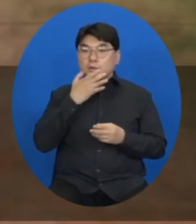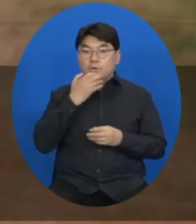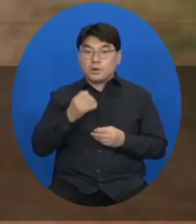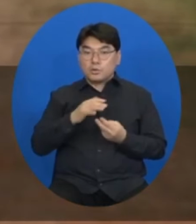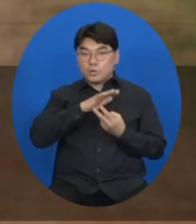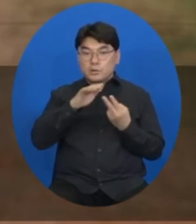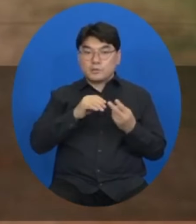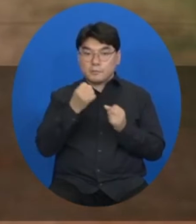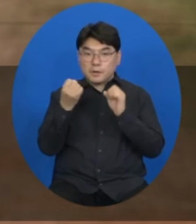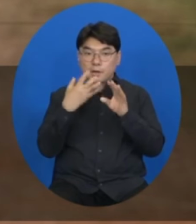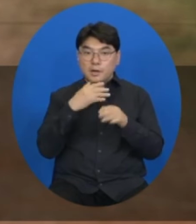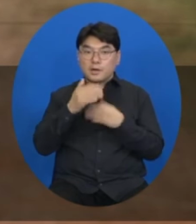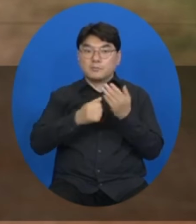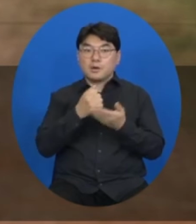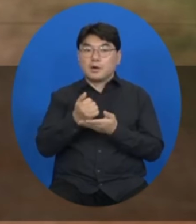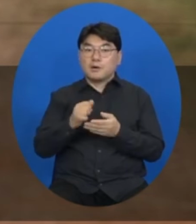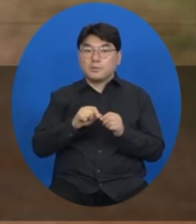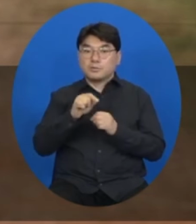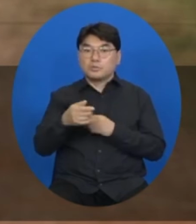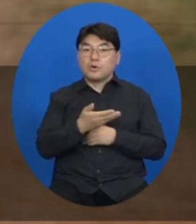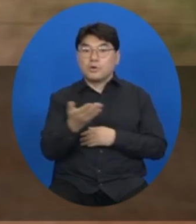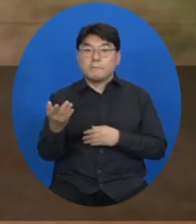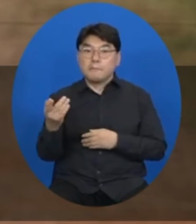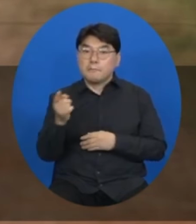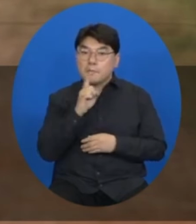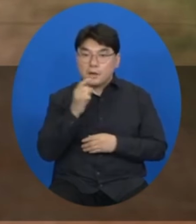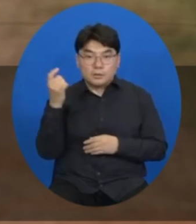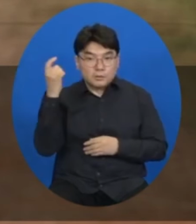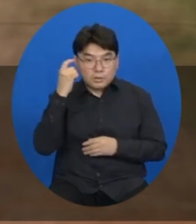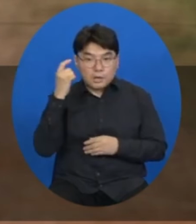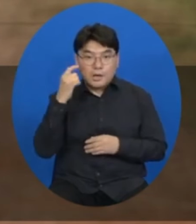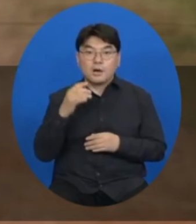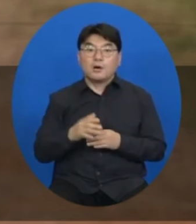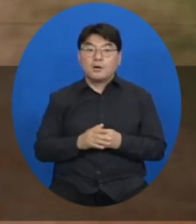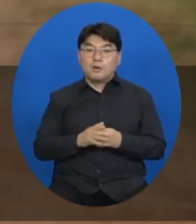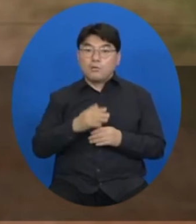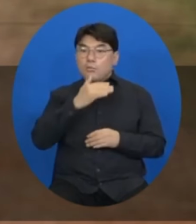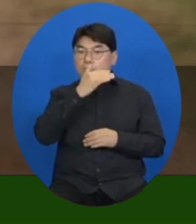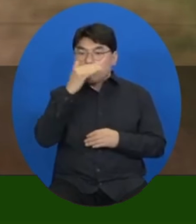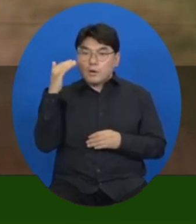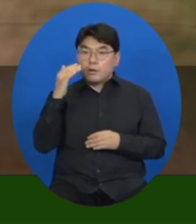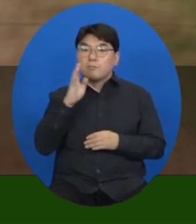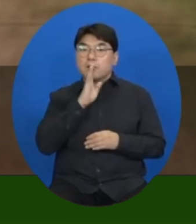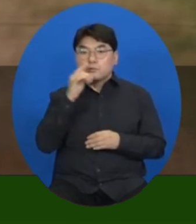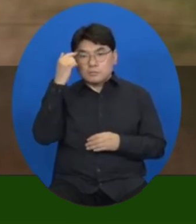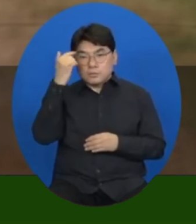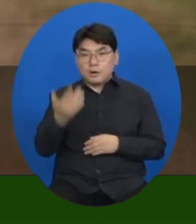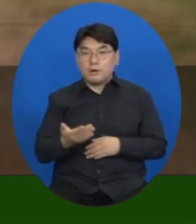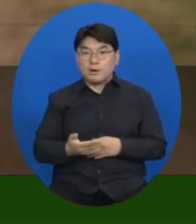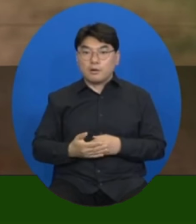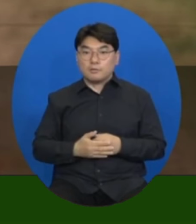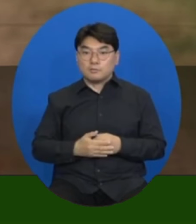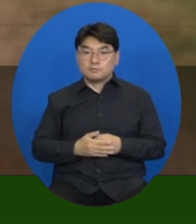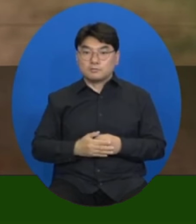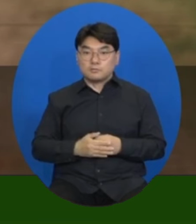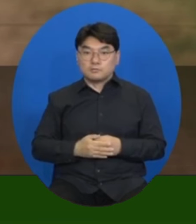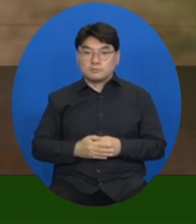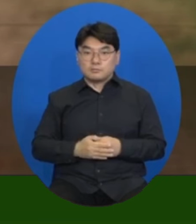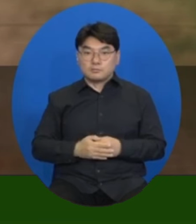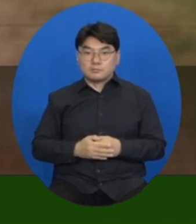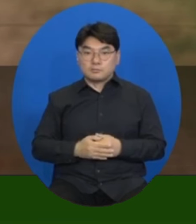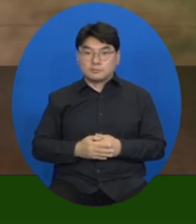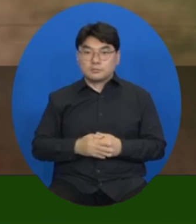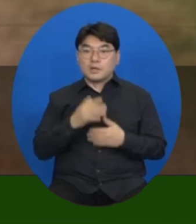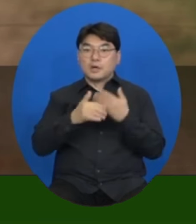이르되 하나님 앞에서 너희의 말을 듣는 것이 하나님의 말씀을 듣는 것보다 옳은가 야 담대하게